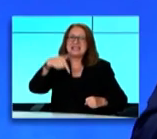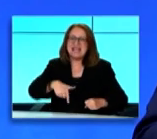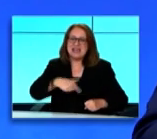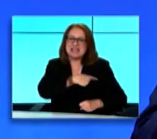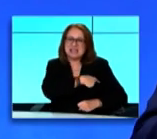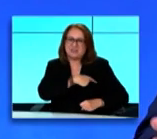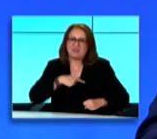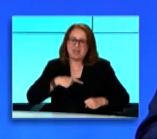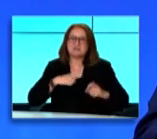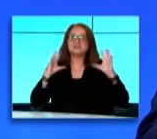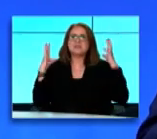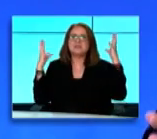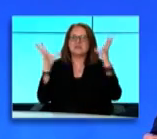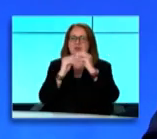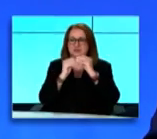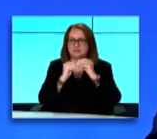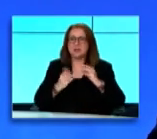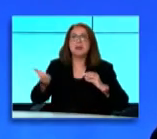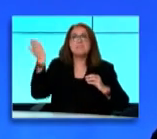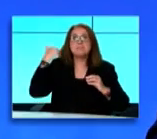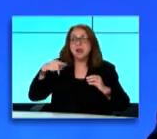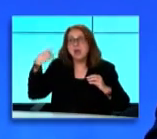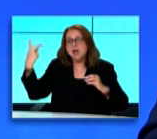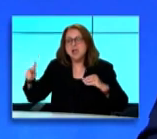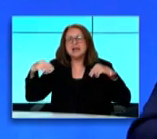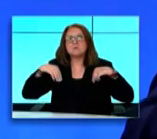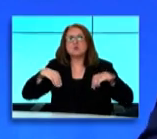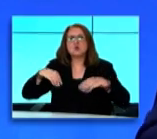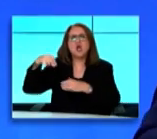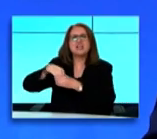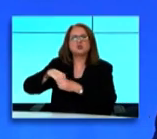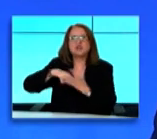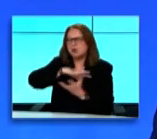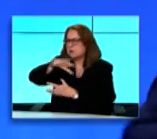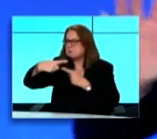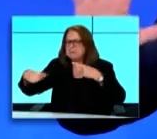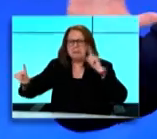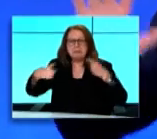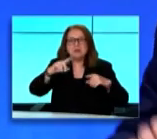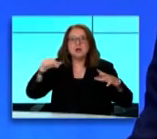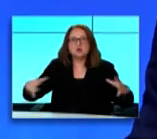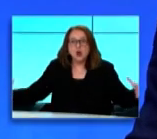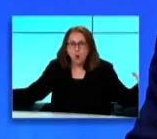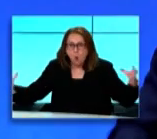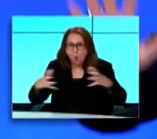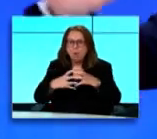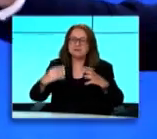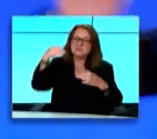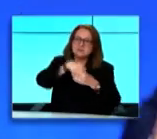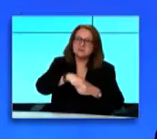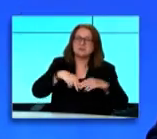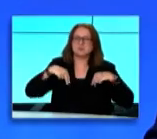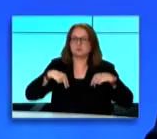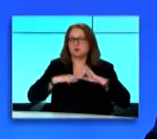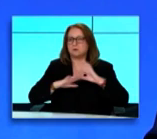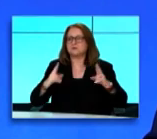των αποκεντρωμένων διοικήσεων που αναφερόντουσαν στο Υπουργείο Εσωτερικών περνάνε πια εκεί, ώστε να έχουμε μία ενιαία δασική πολιτική και δύο πυλώνες ουσιαστικά. Την πολιτική